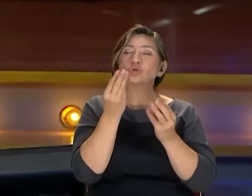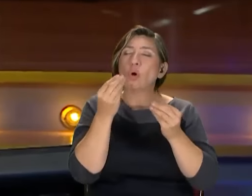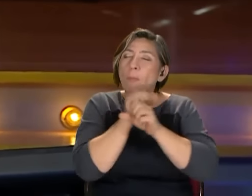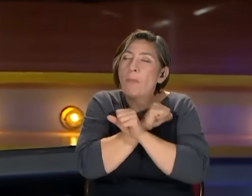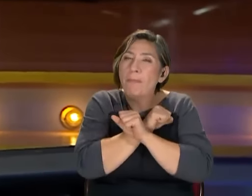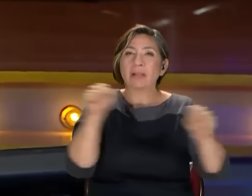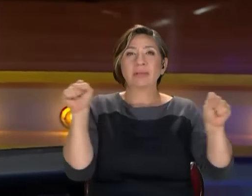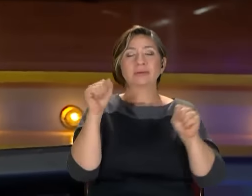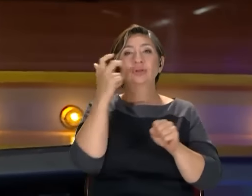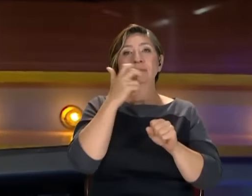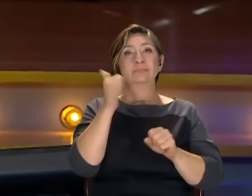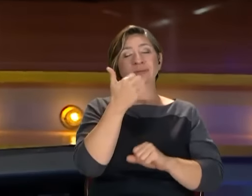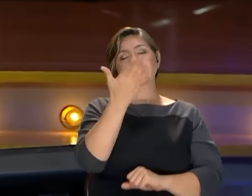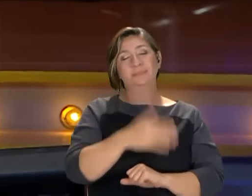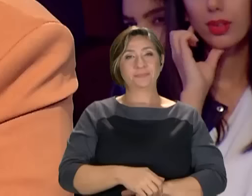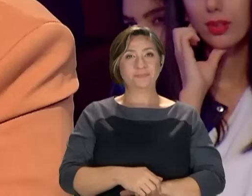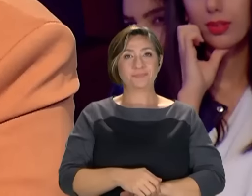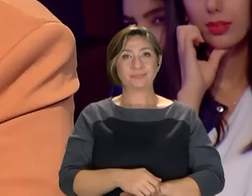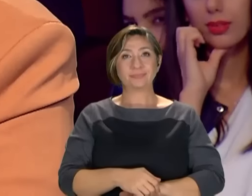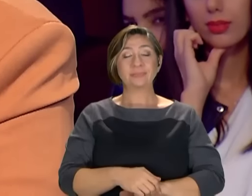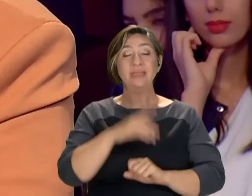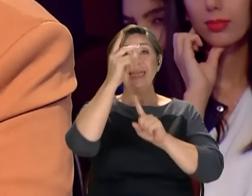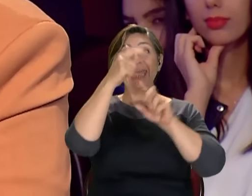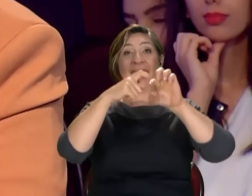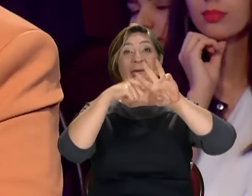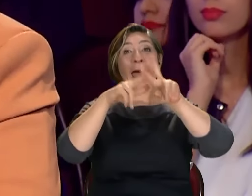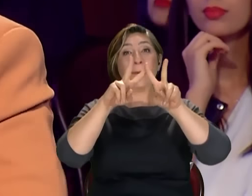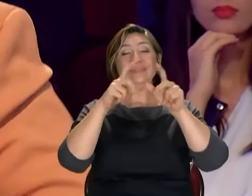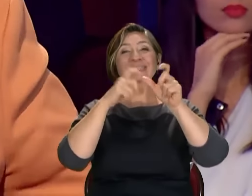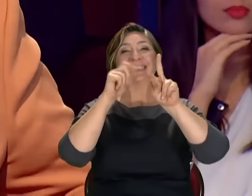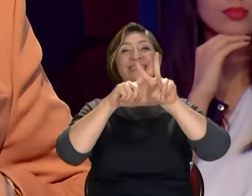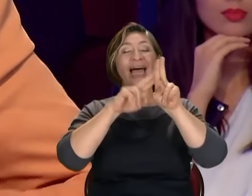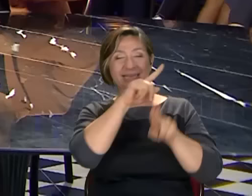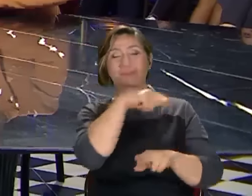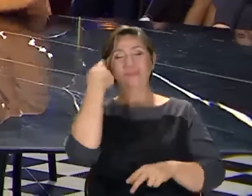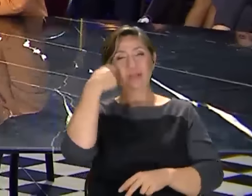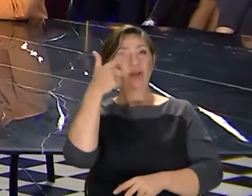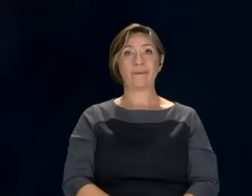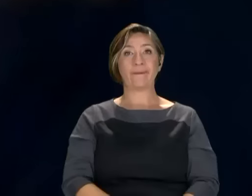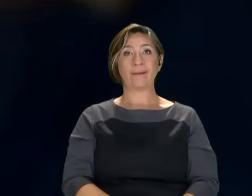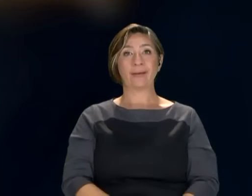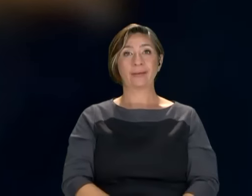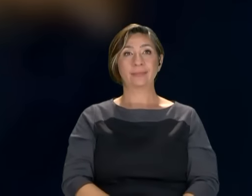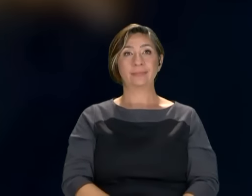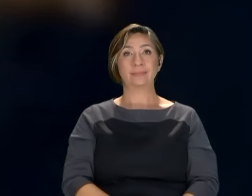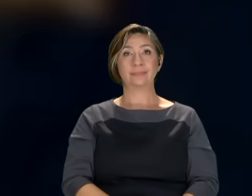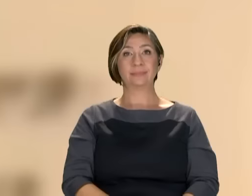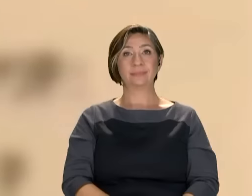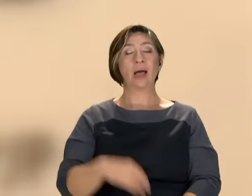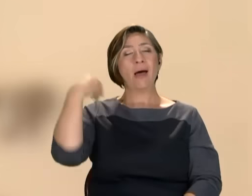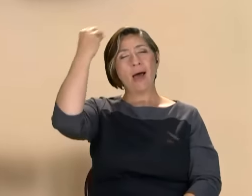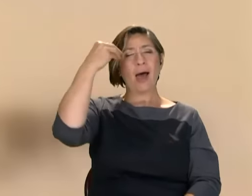çok tuttu, çok tuttu. Peki şimdi de şu İrem Sakın videosunu izleyelim bakalım.